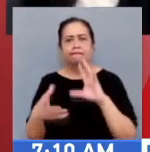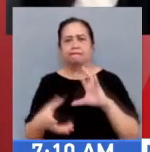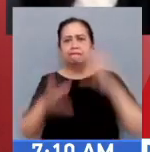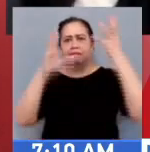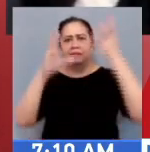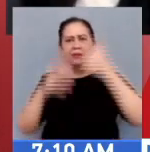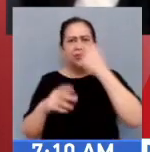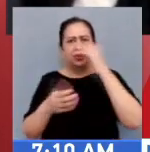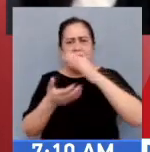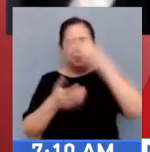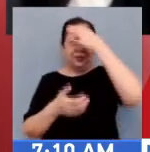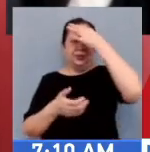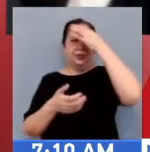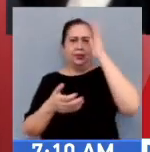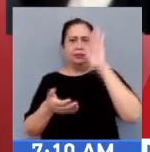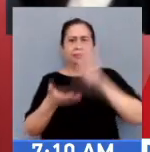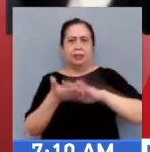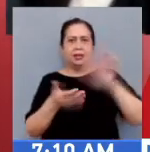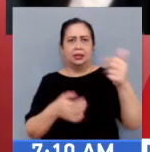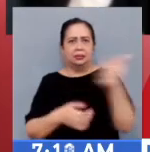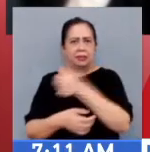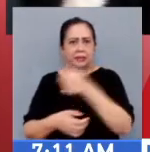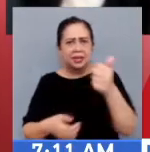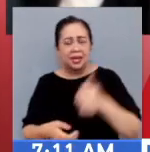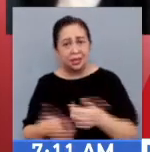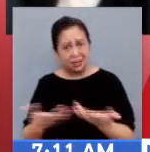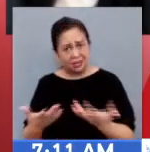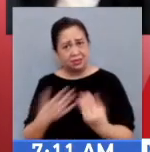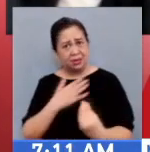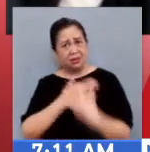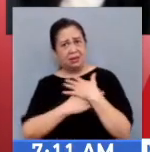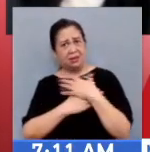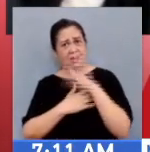ng pamasahe. Opo. Hindi ba ma-affect